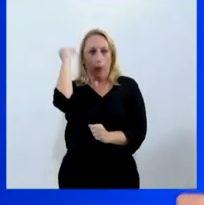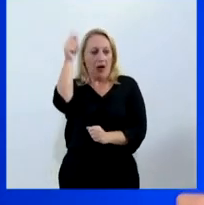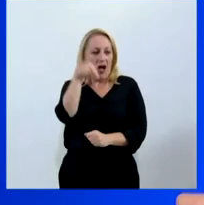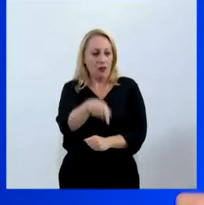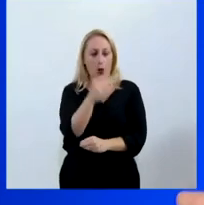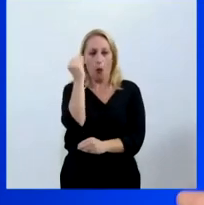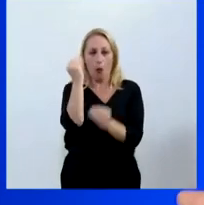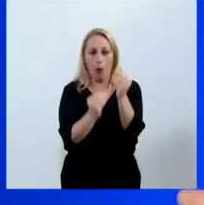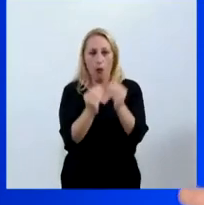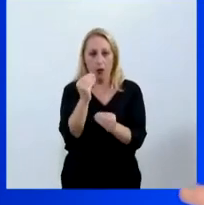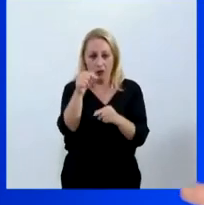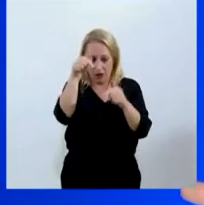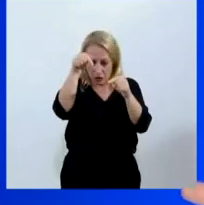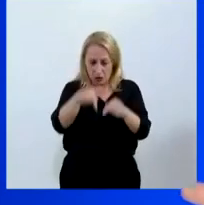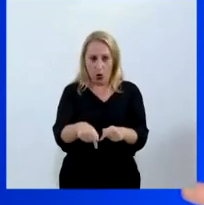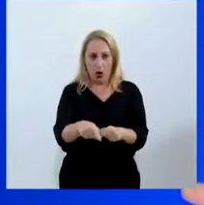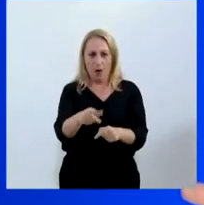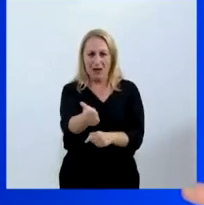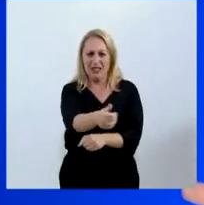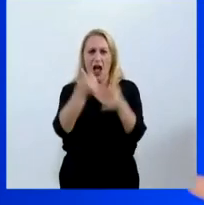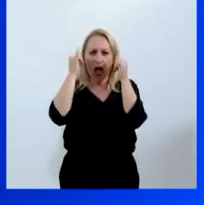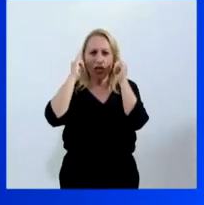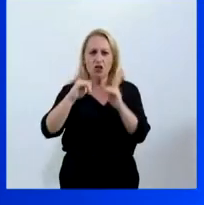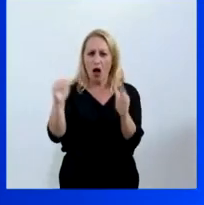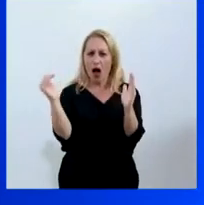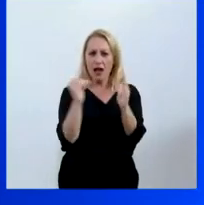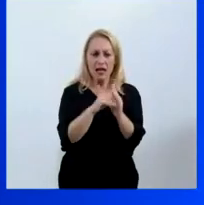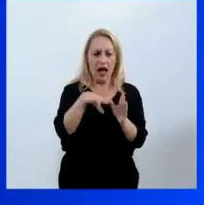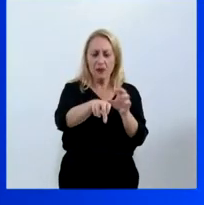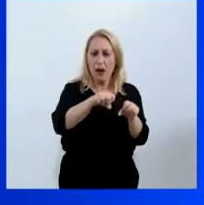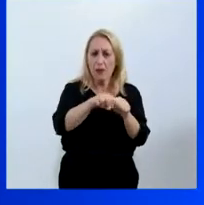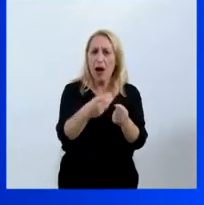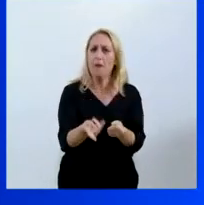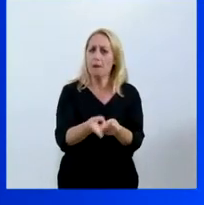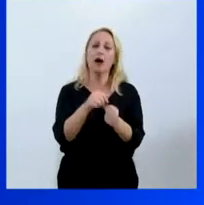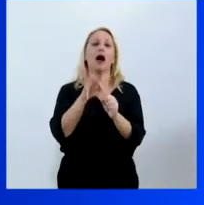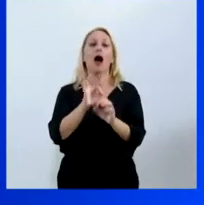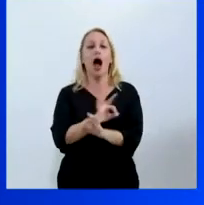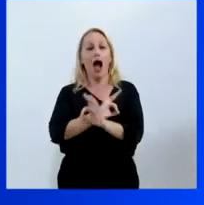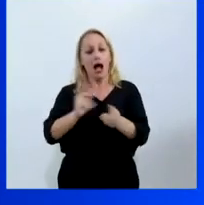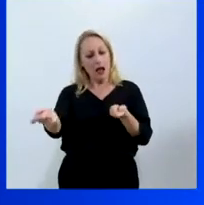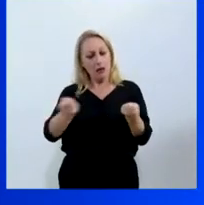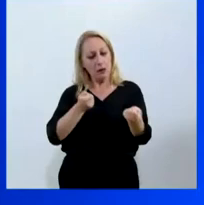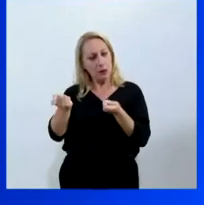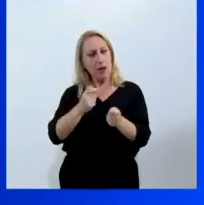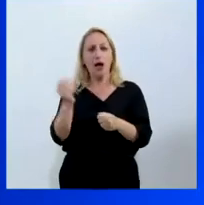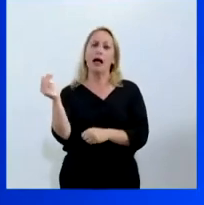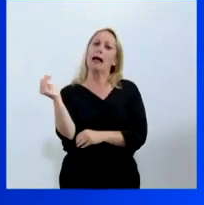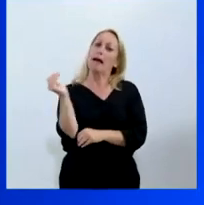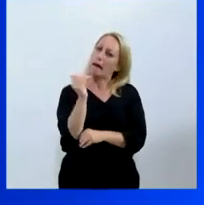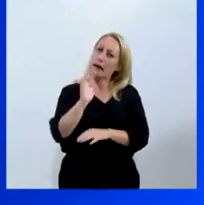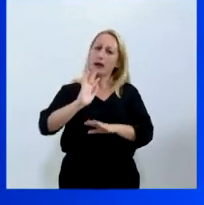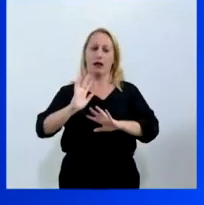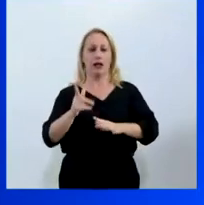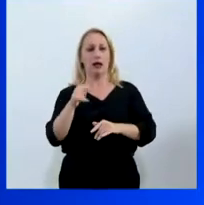να το αντιμετωπίσουμε σε αυτήν την έκταση. Μπορέσαμε όμως σχετικά γρήγορα και οργανωθήκαμε και μπορέσαμε και